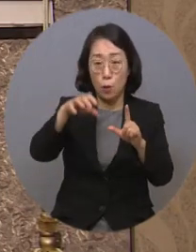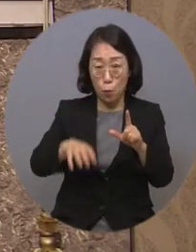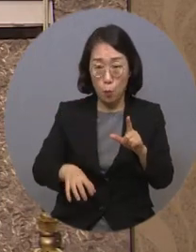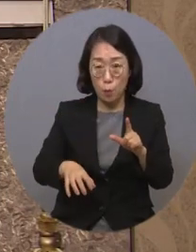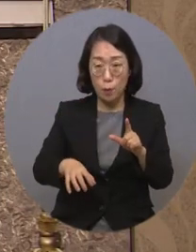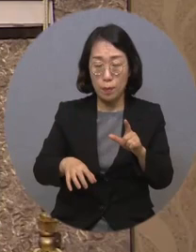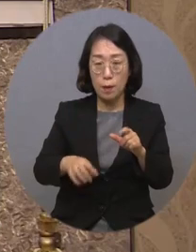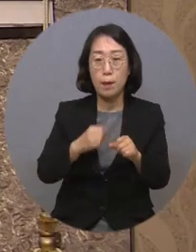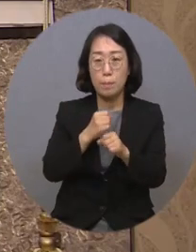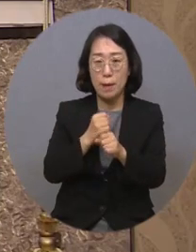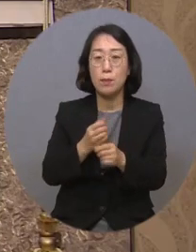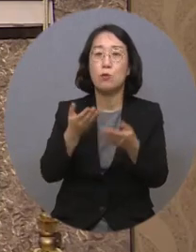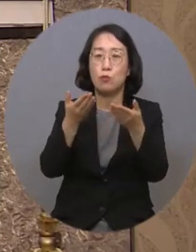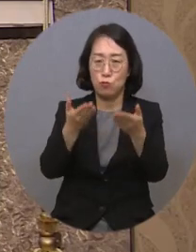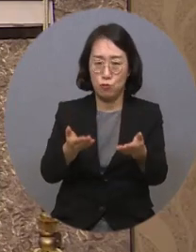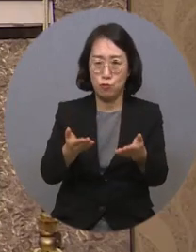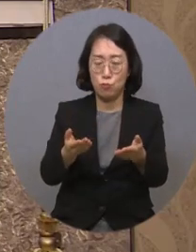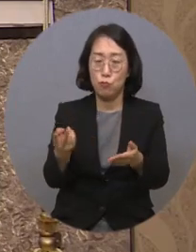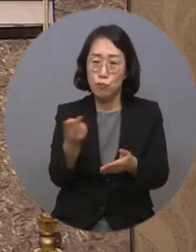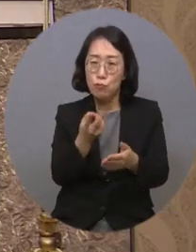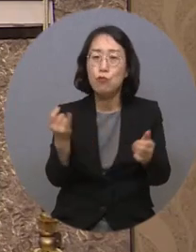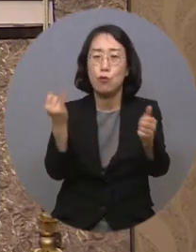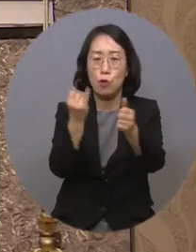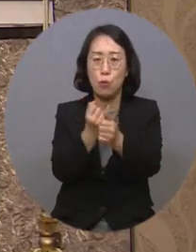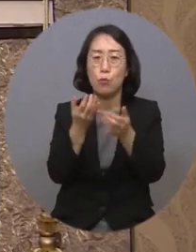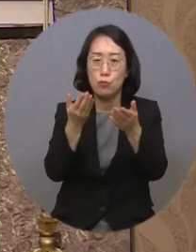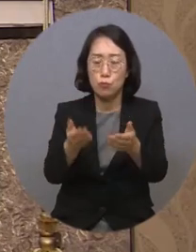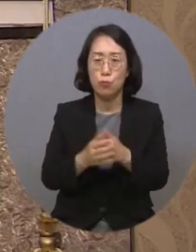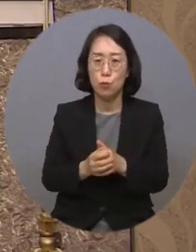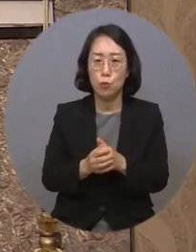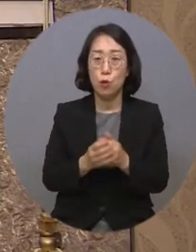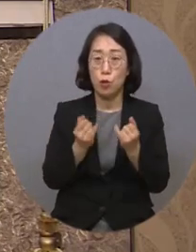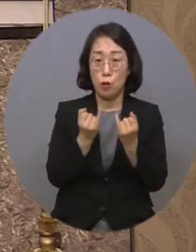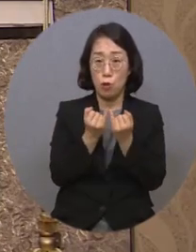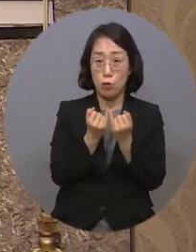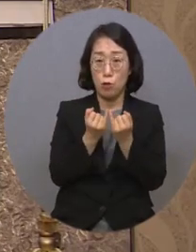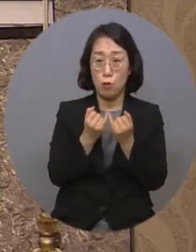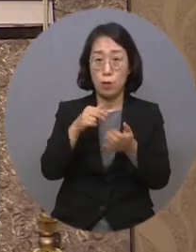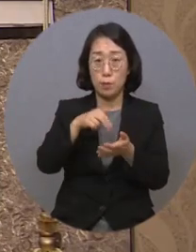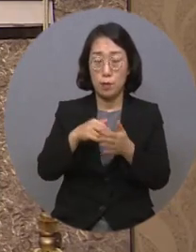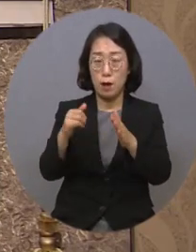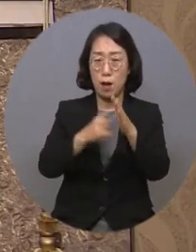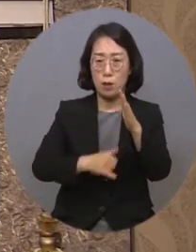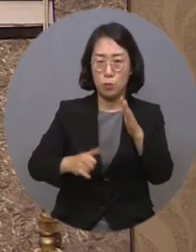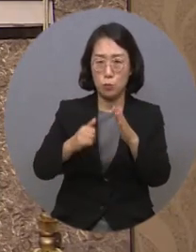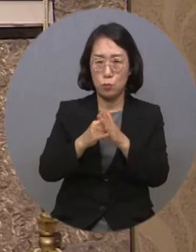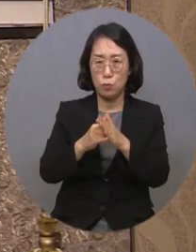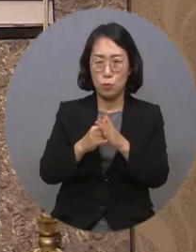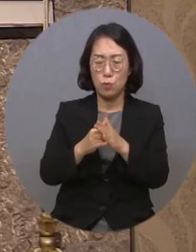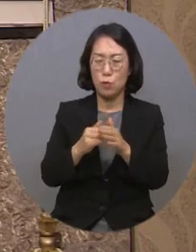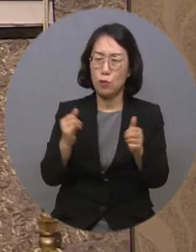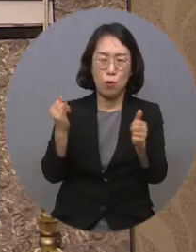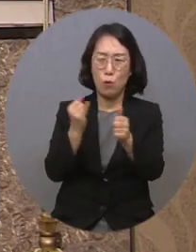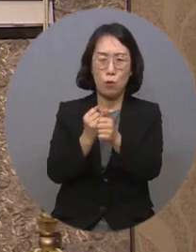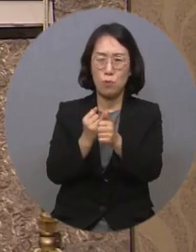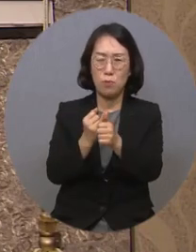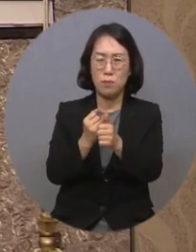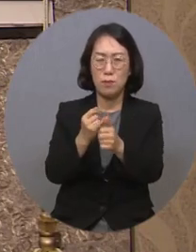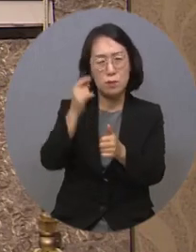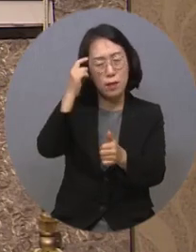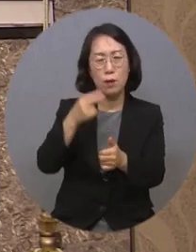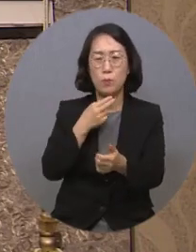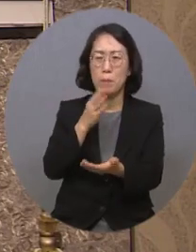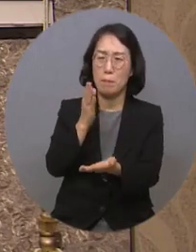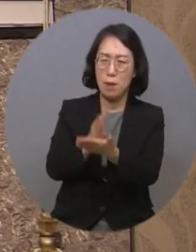만들어 주랍니다. 그러니까 네. 결혼을 좀 시킵시다. 보통 여성분들 쪽에 장애인 가족 쪽에서는 결혼을 상당히 거부를 하시거든요. 그래서